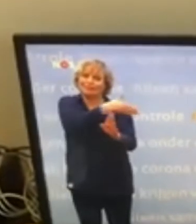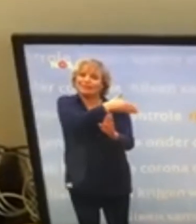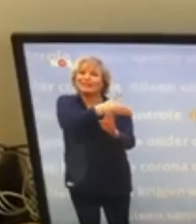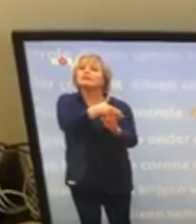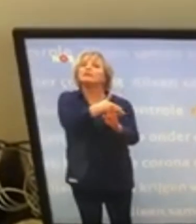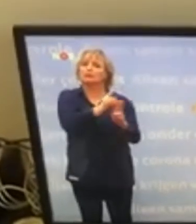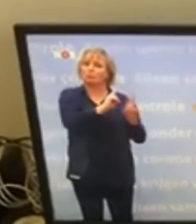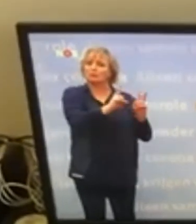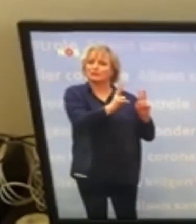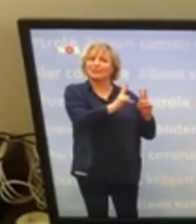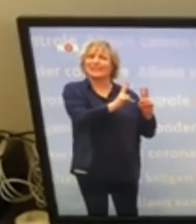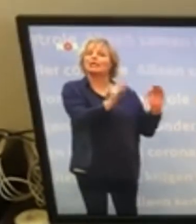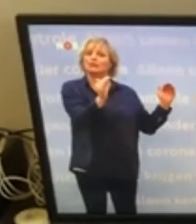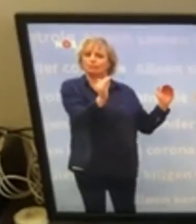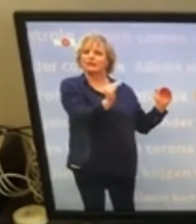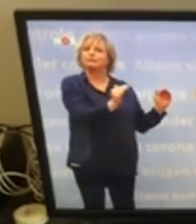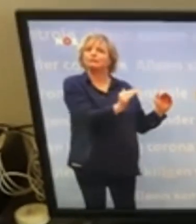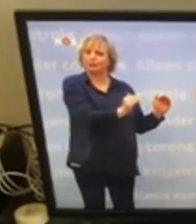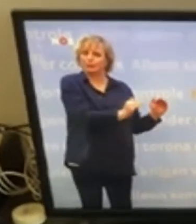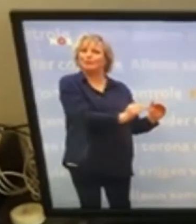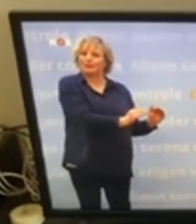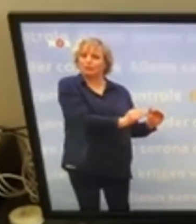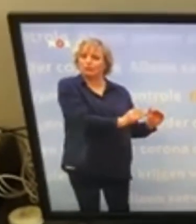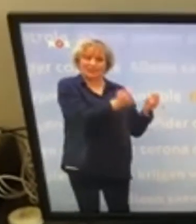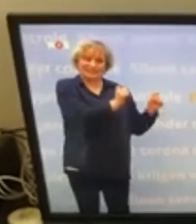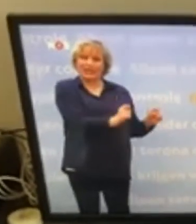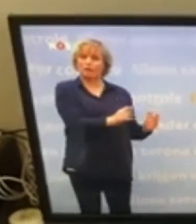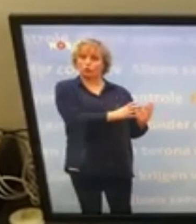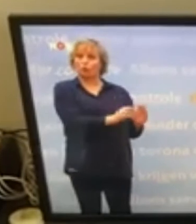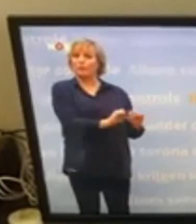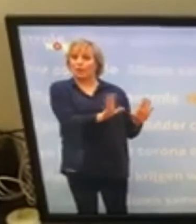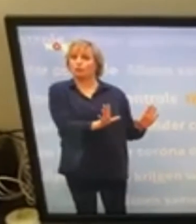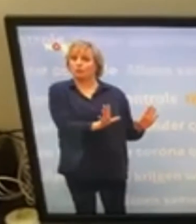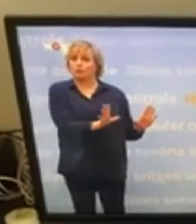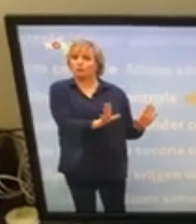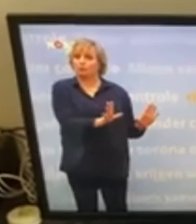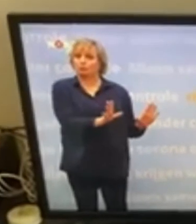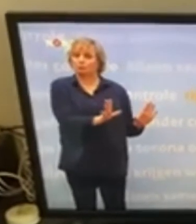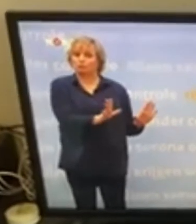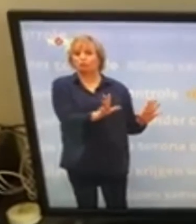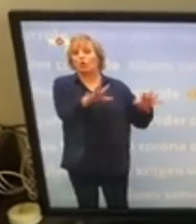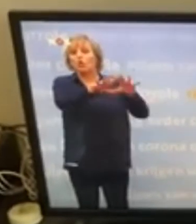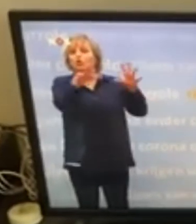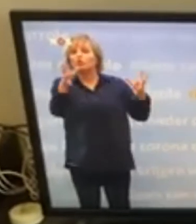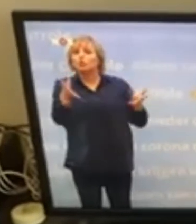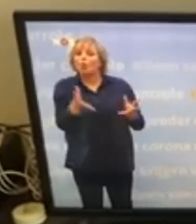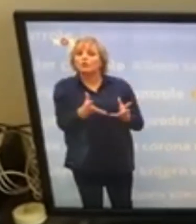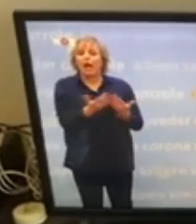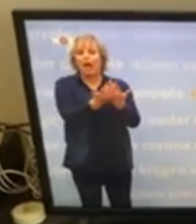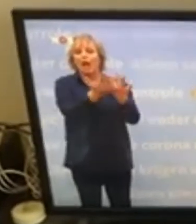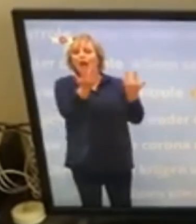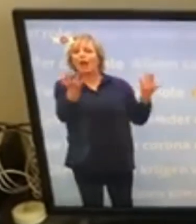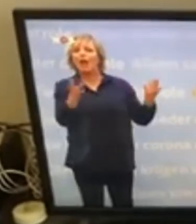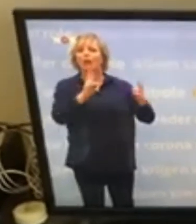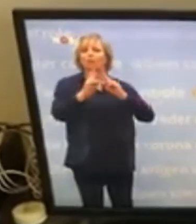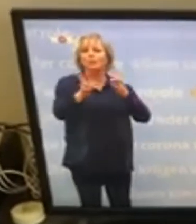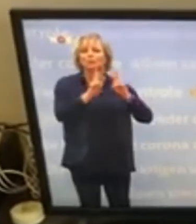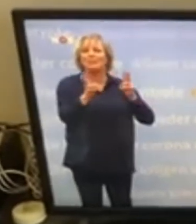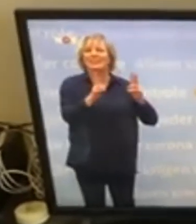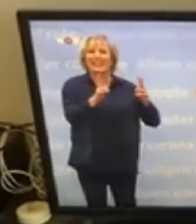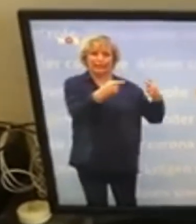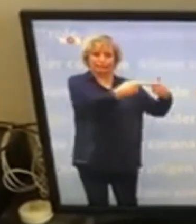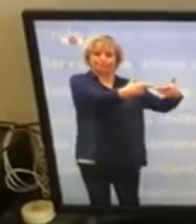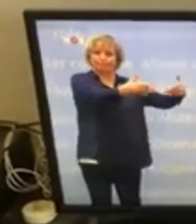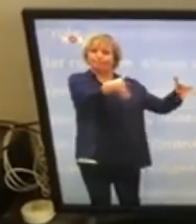die nemen af. En die daling die zien we nu in de cijfers. En dat komt omdat van het totaal aantal besmettelijken die klassieke variant het